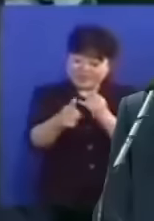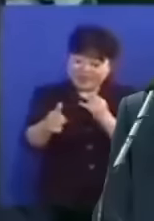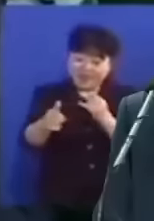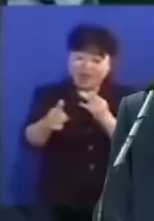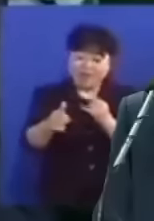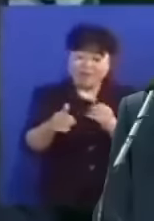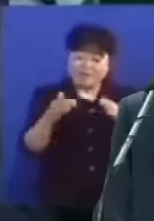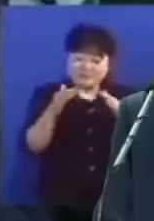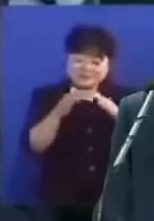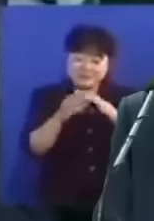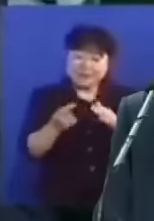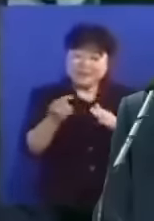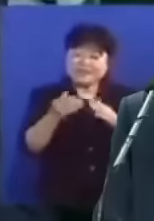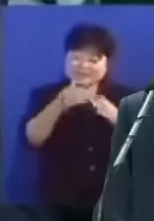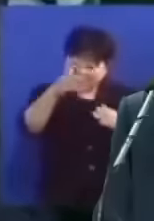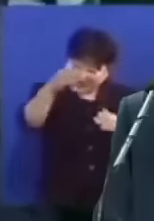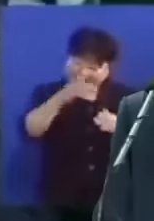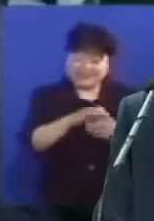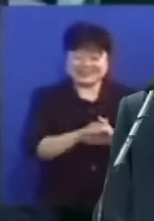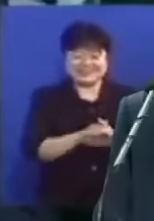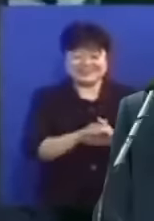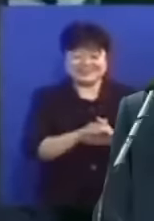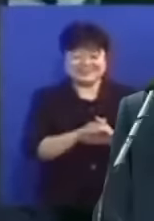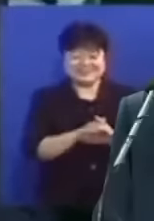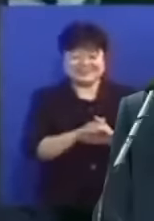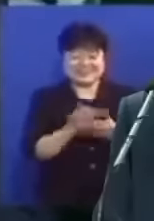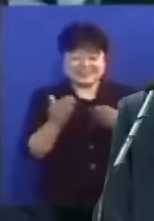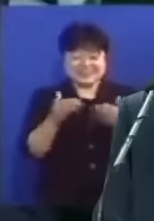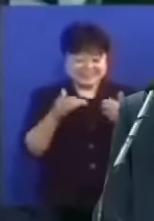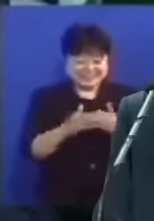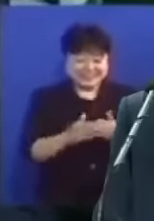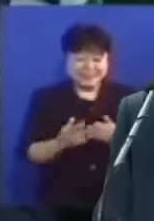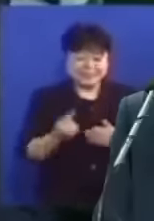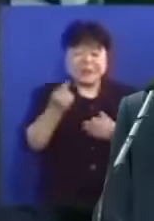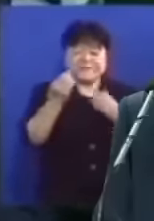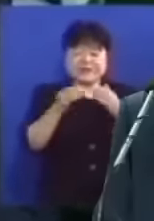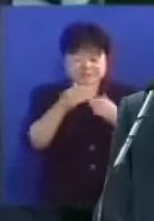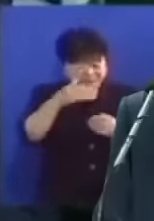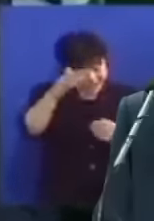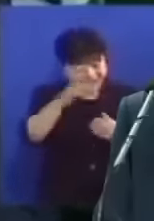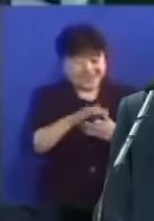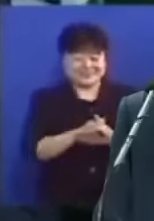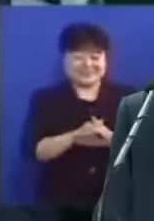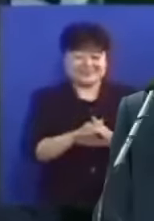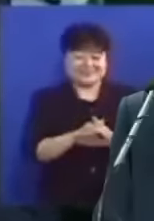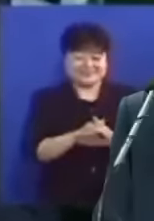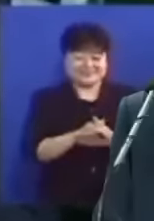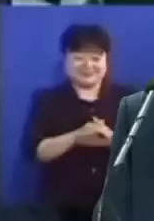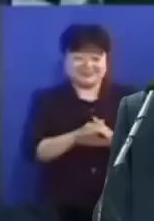왜 집에 일찍 안 들어와요? 회사 일만 끝나면 불이 나게 집으로 오지.